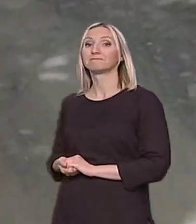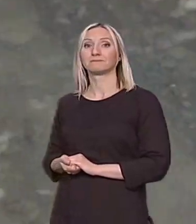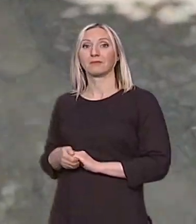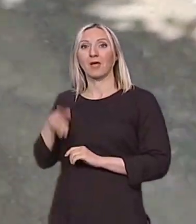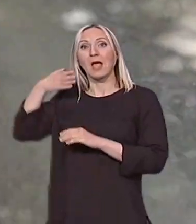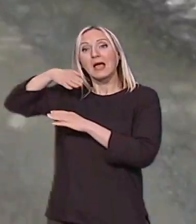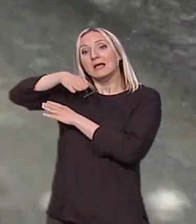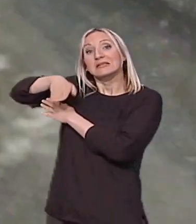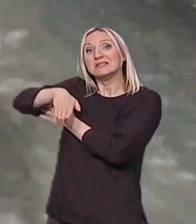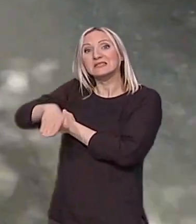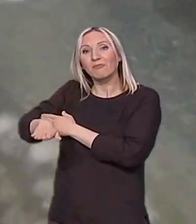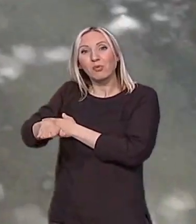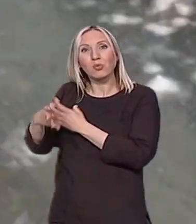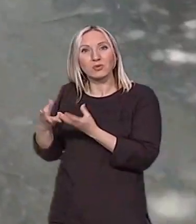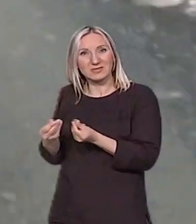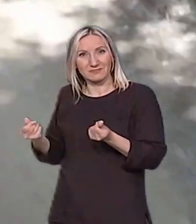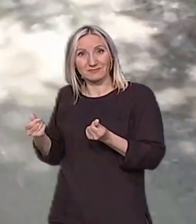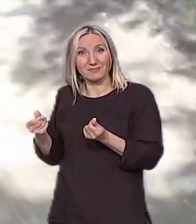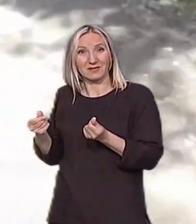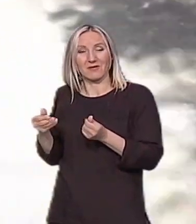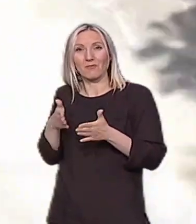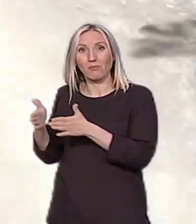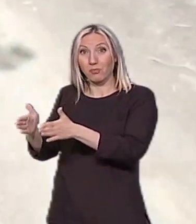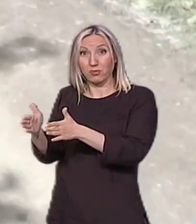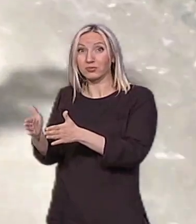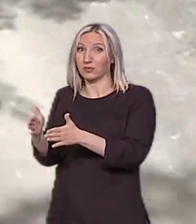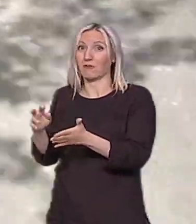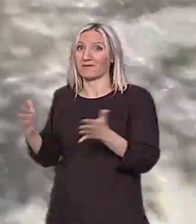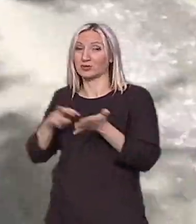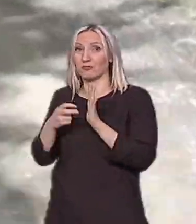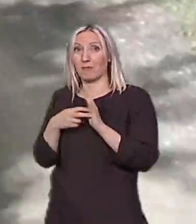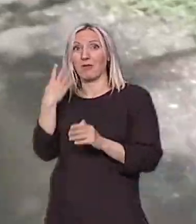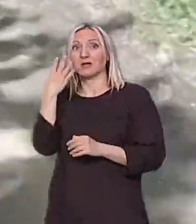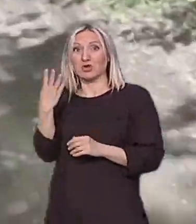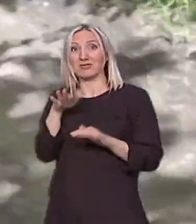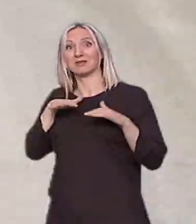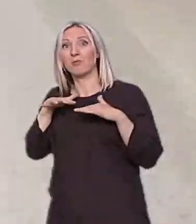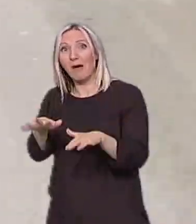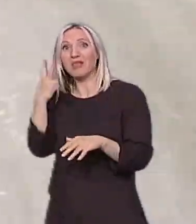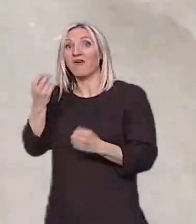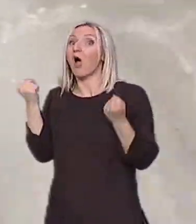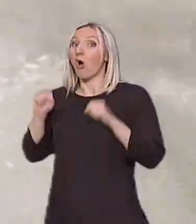Makadamom je veći problem. 4 takmičara su pala, 2 ozbiljno povređena, nisu mogla da nastave.